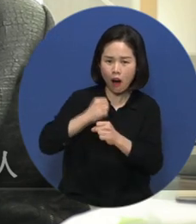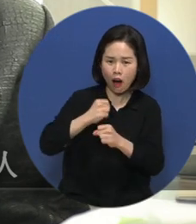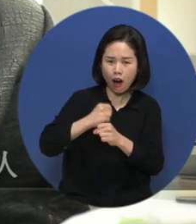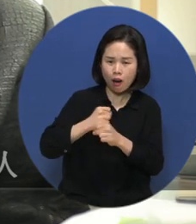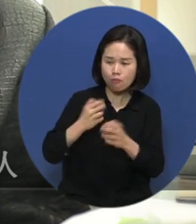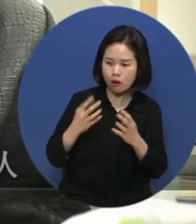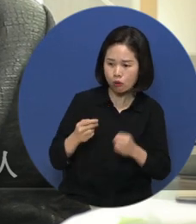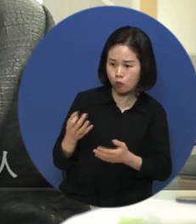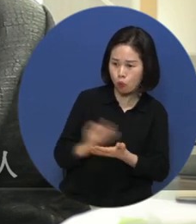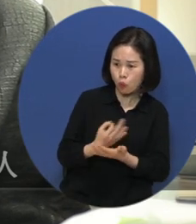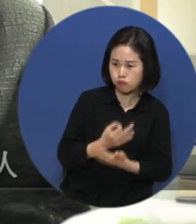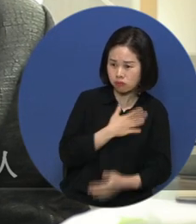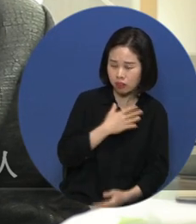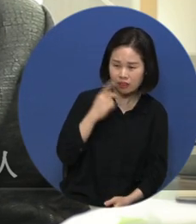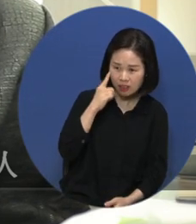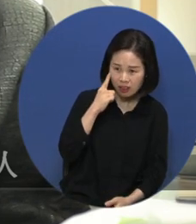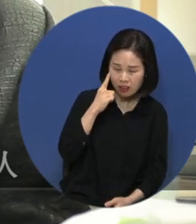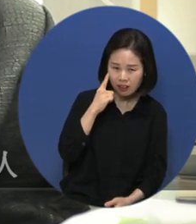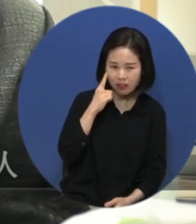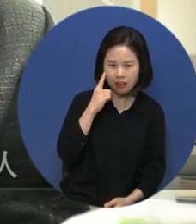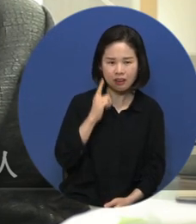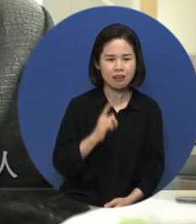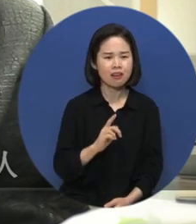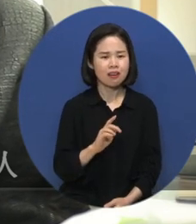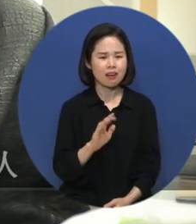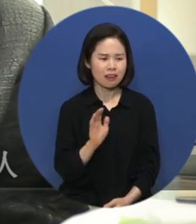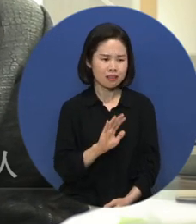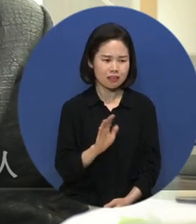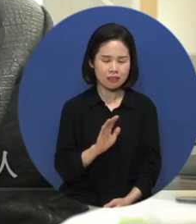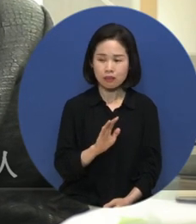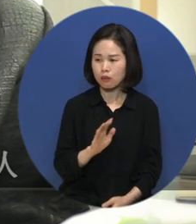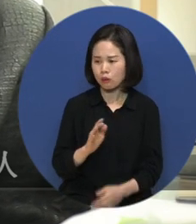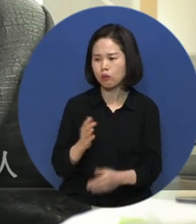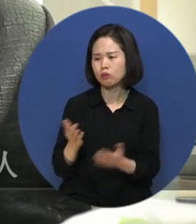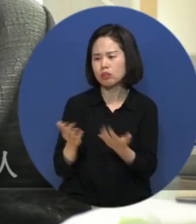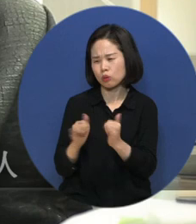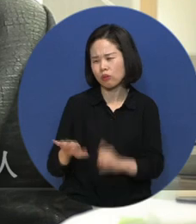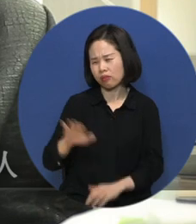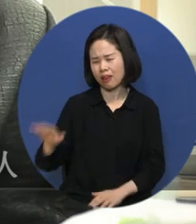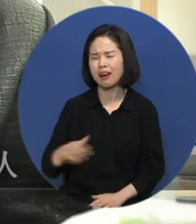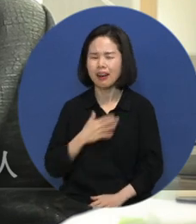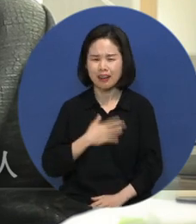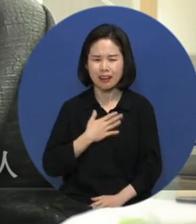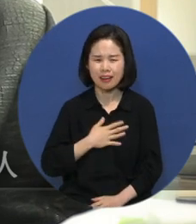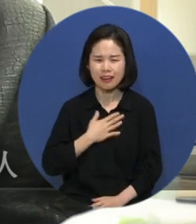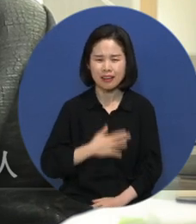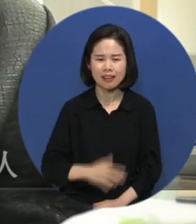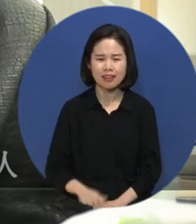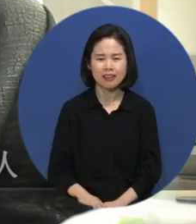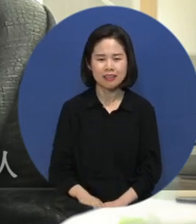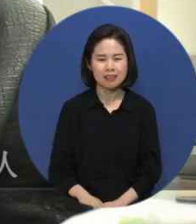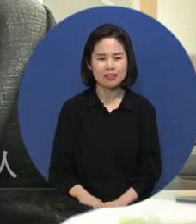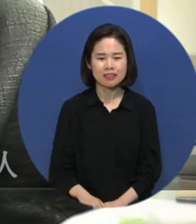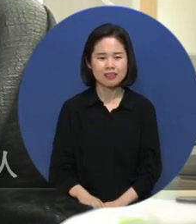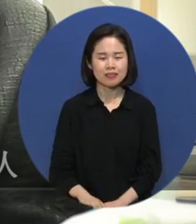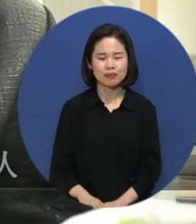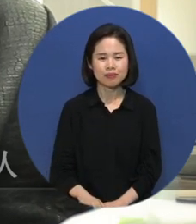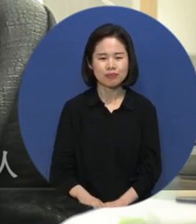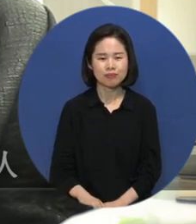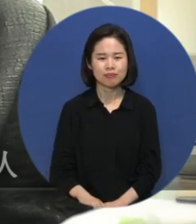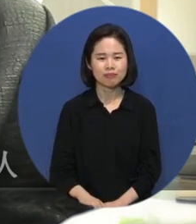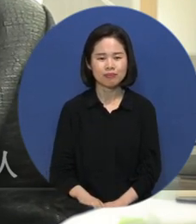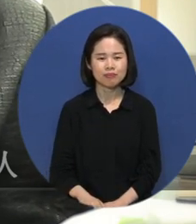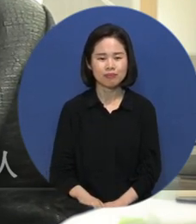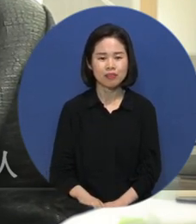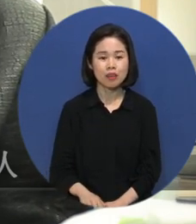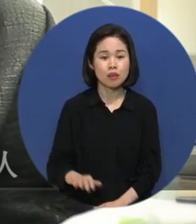그렇지만은 사실 그렇지 못한 걸 우리 직원들도 너무 잘 알고 있습니다. 그래서 우리가 항상 그랬듯이